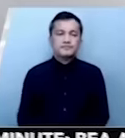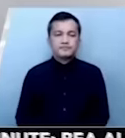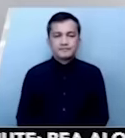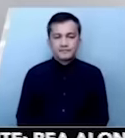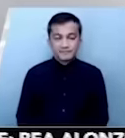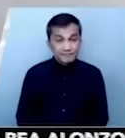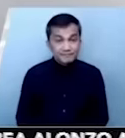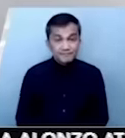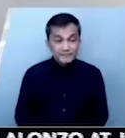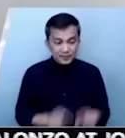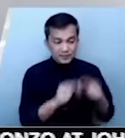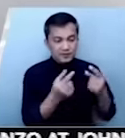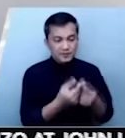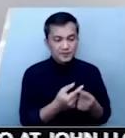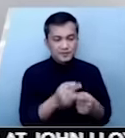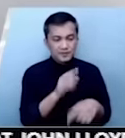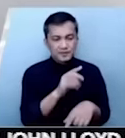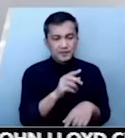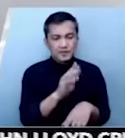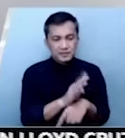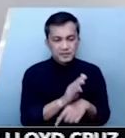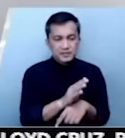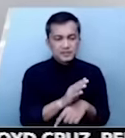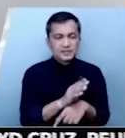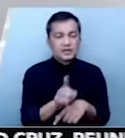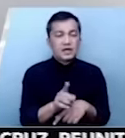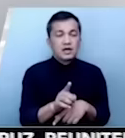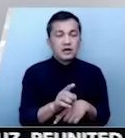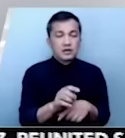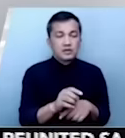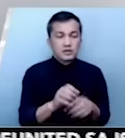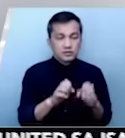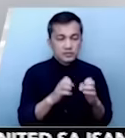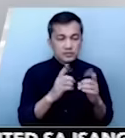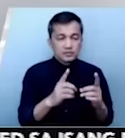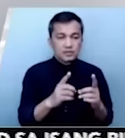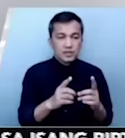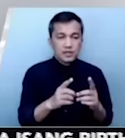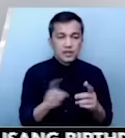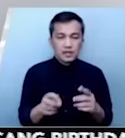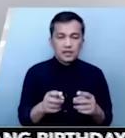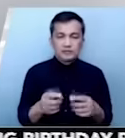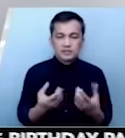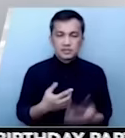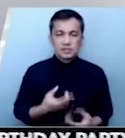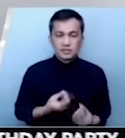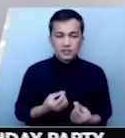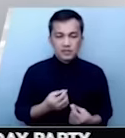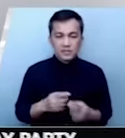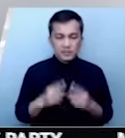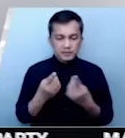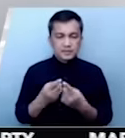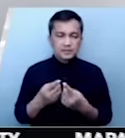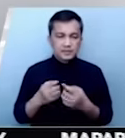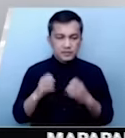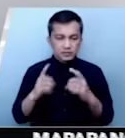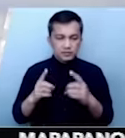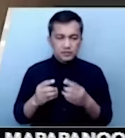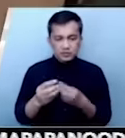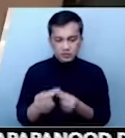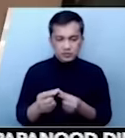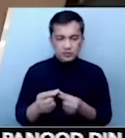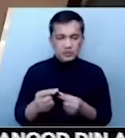grupong Philippine Business Education o PBED ang hakbang ng DepEd. Solusyon daw ito sa anilay learning crisis sa